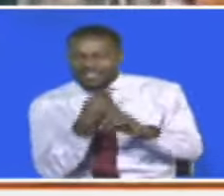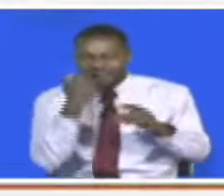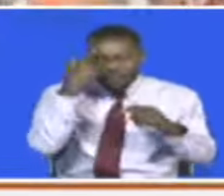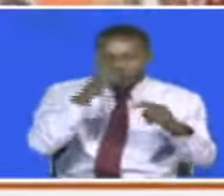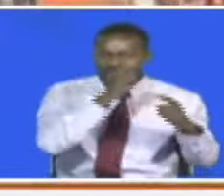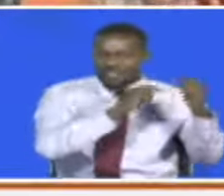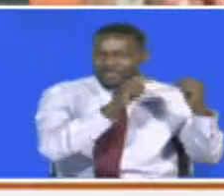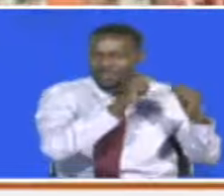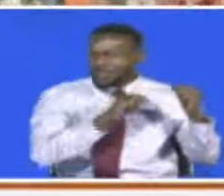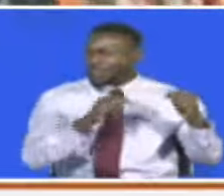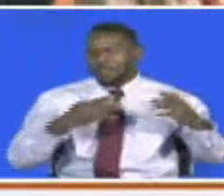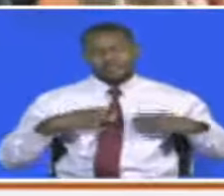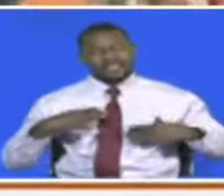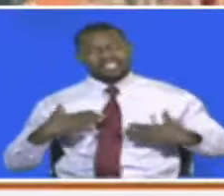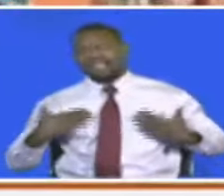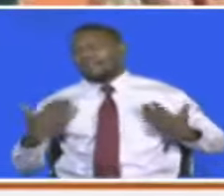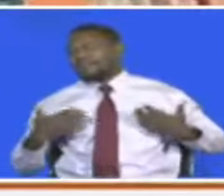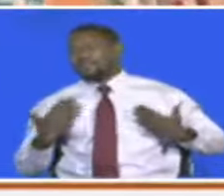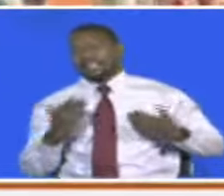vya kutosha.